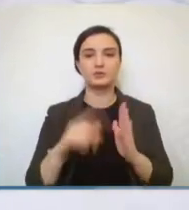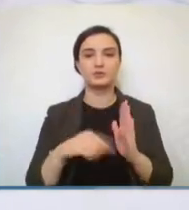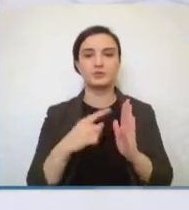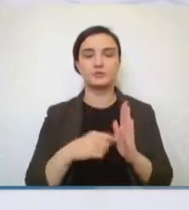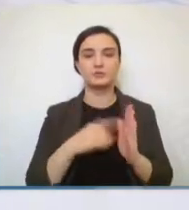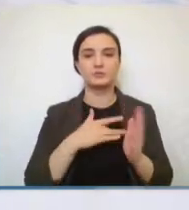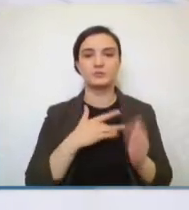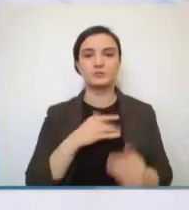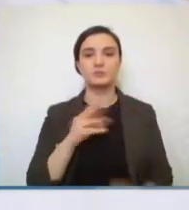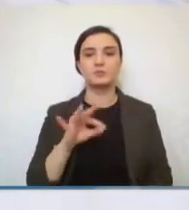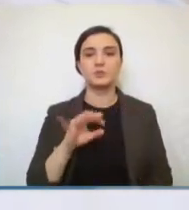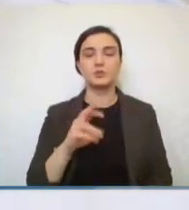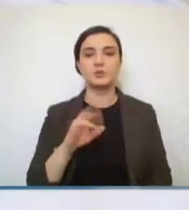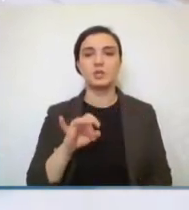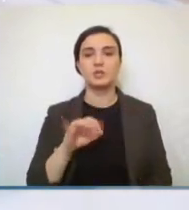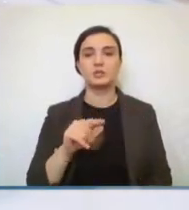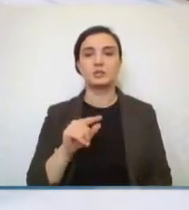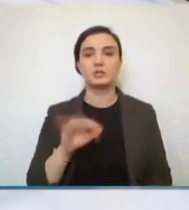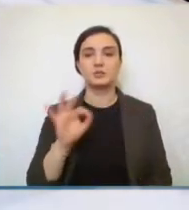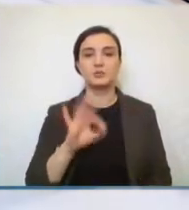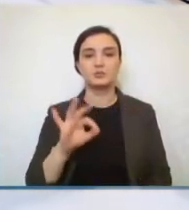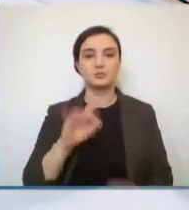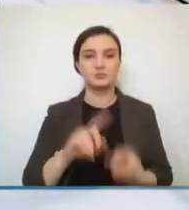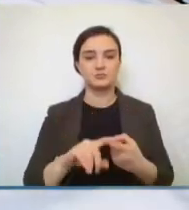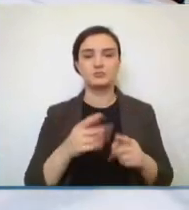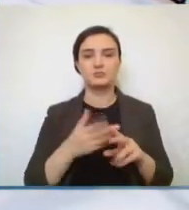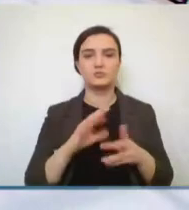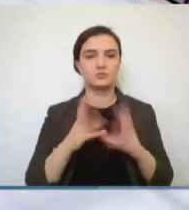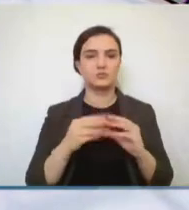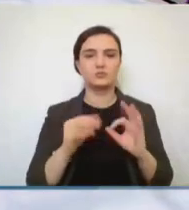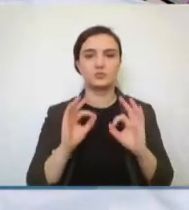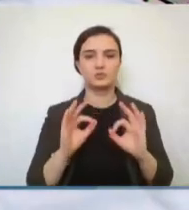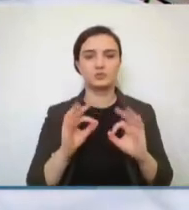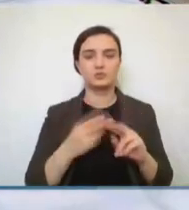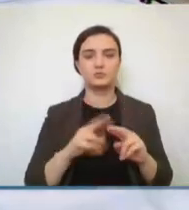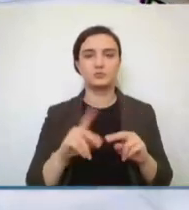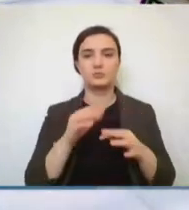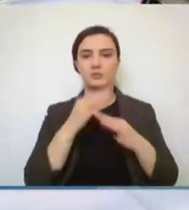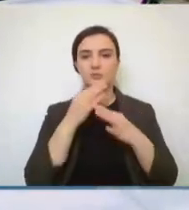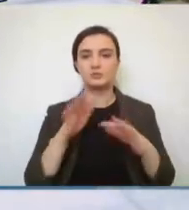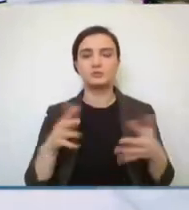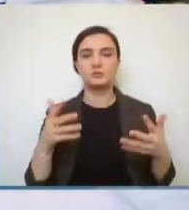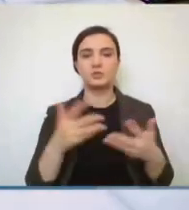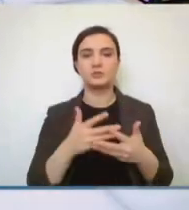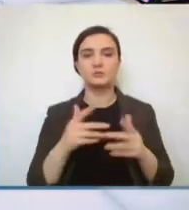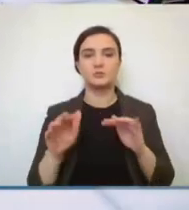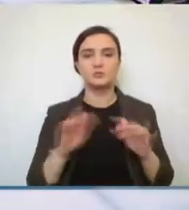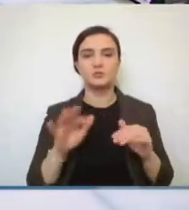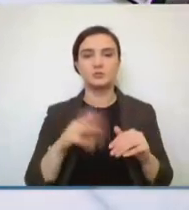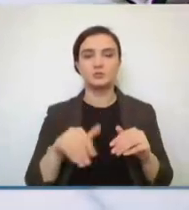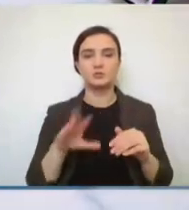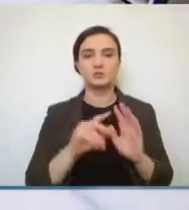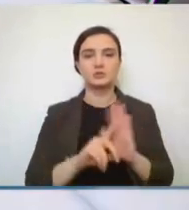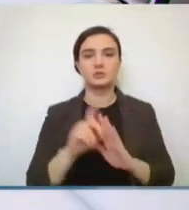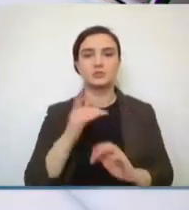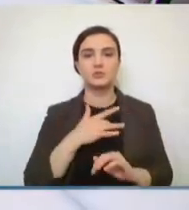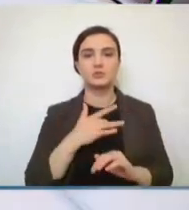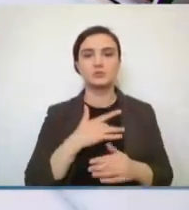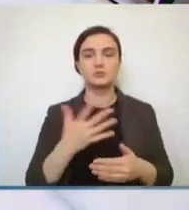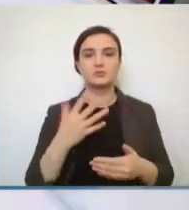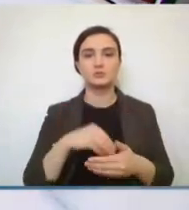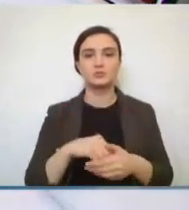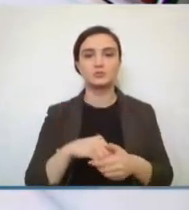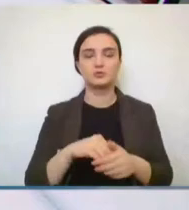დაკავშირებით აბსოლუტურად რელევანტურია, იმიტომ რომ ნებისმიერი ანთებითი პროცესი, რომელიც იწყება გულში, იწყება